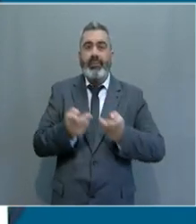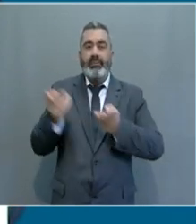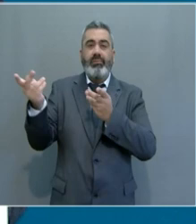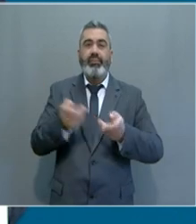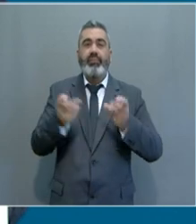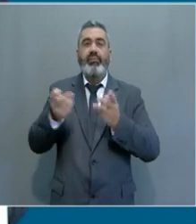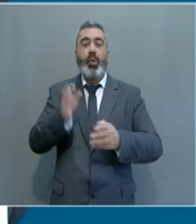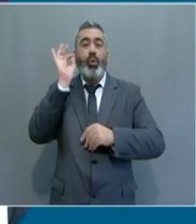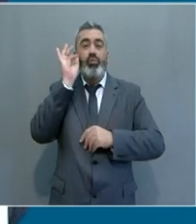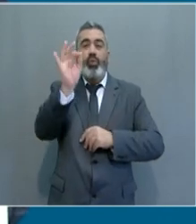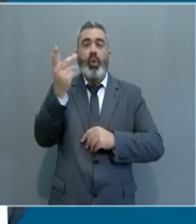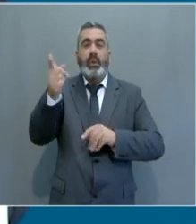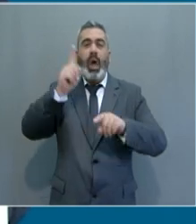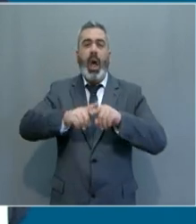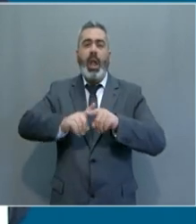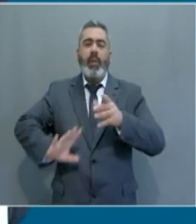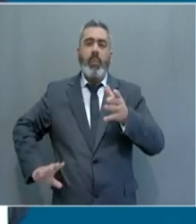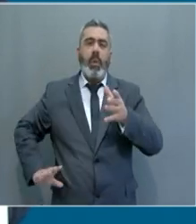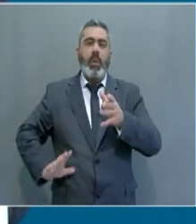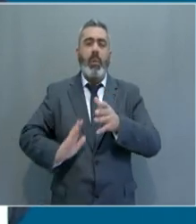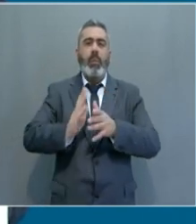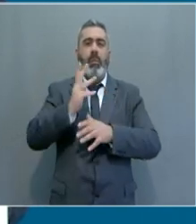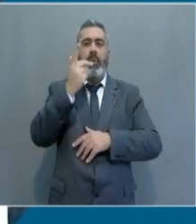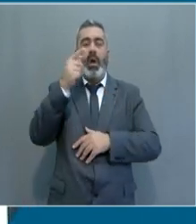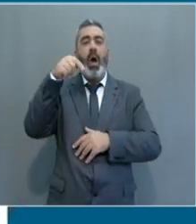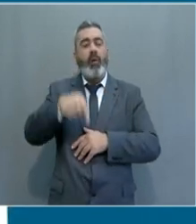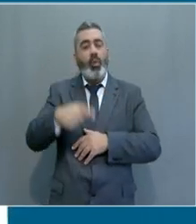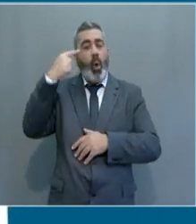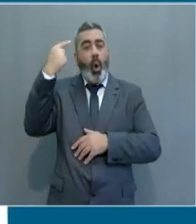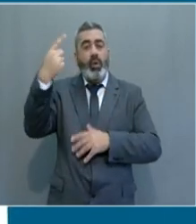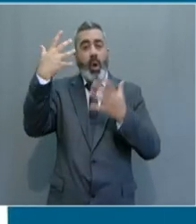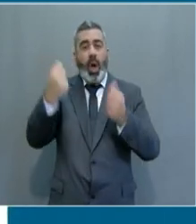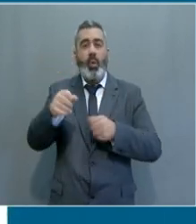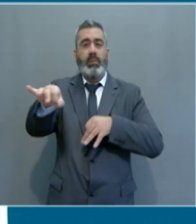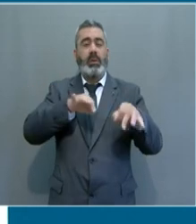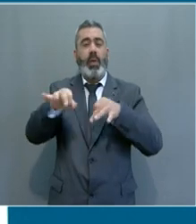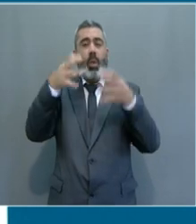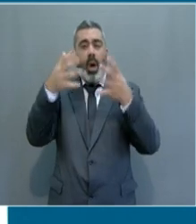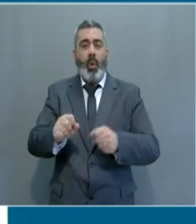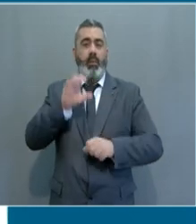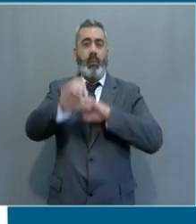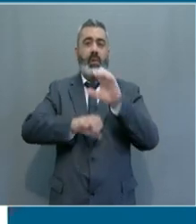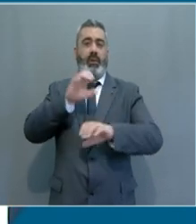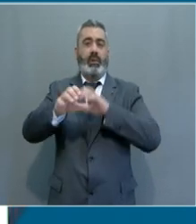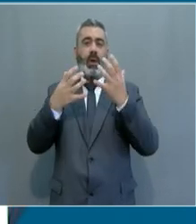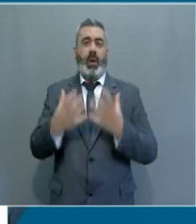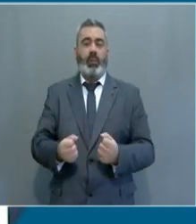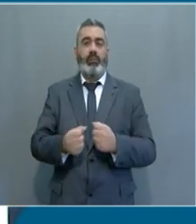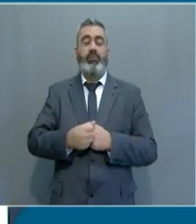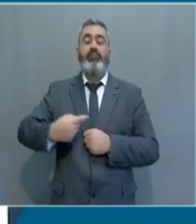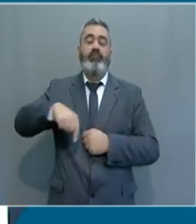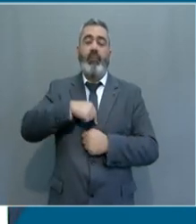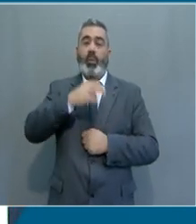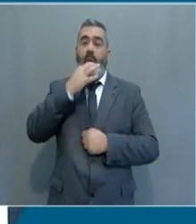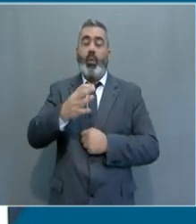στην αναπτυξιακή πορεία της χώρας με ξεκάθαρο στρατηγικό όρεμα και στοχευμένες μακρόπνευες επενδύσεις. Με αυτές τις σκέψεις σας ευχαριστώ εκ